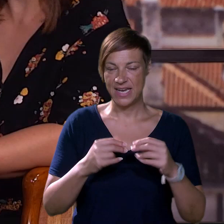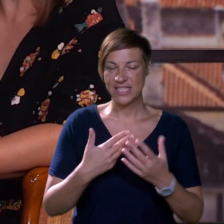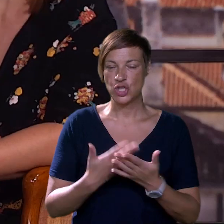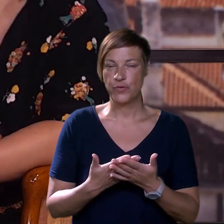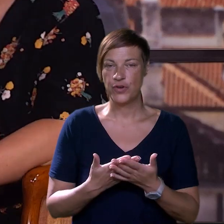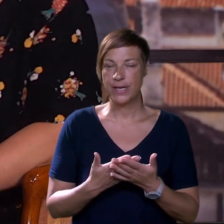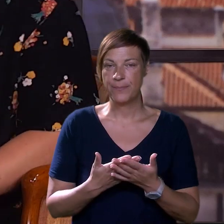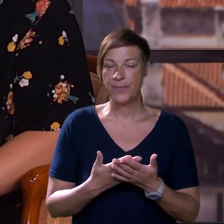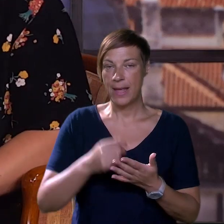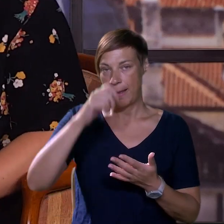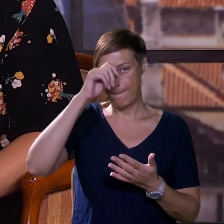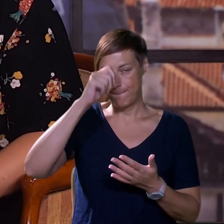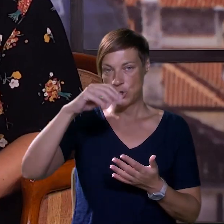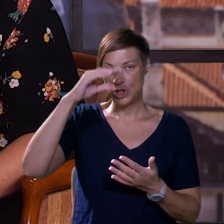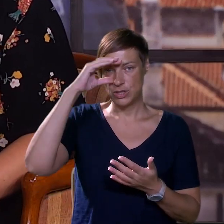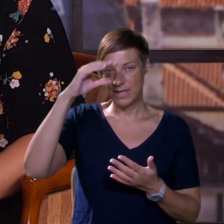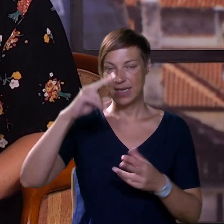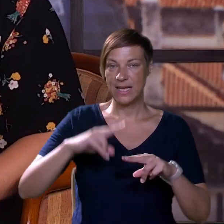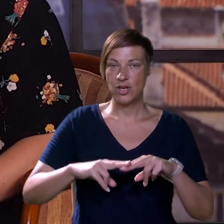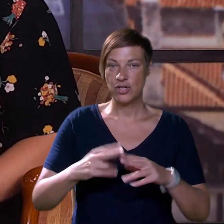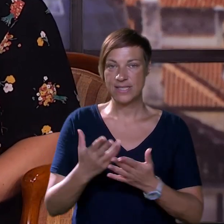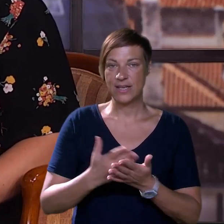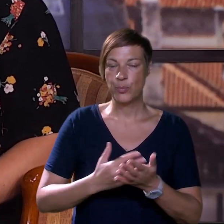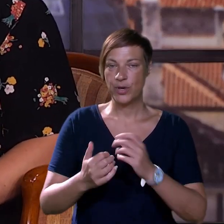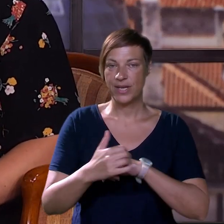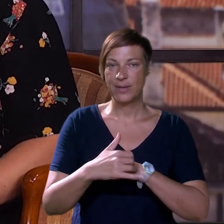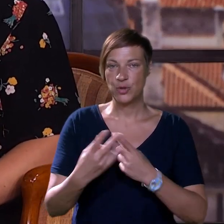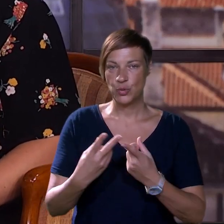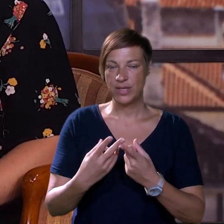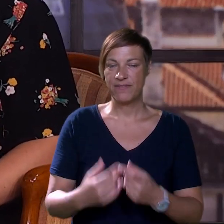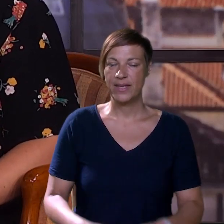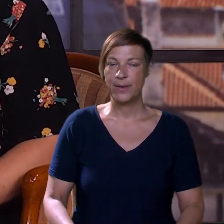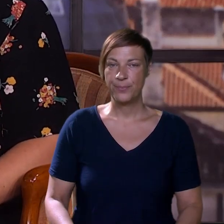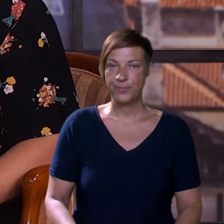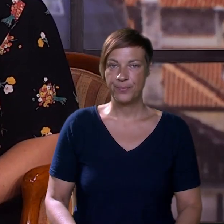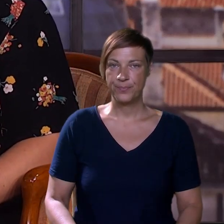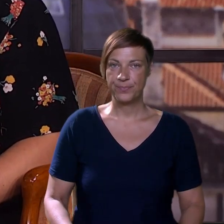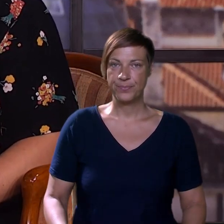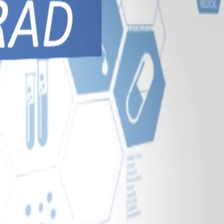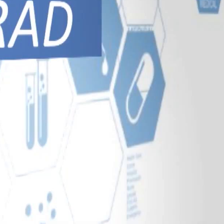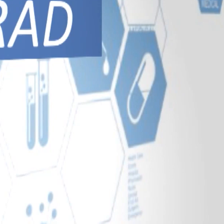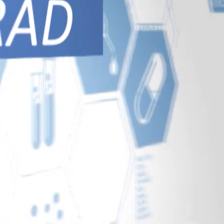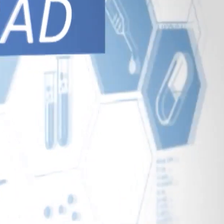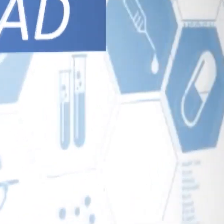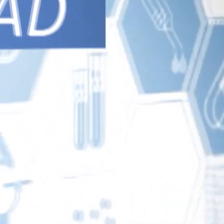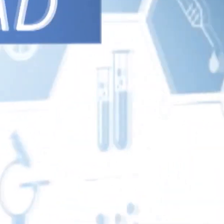našom emisijom. Poštovani gledatelji, ostanite uz program Dubrovačke televizije.